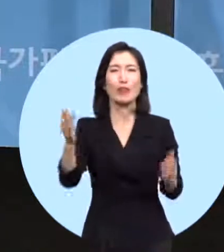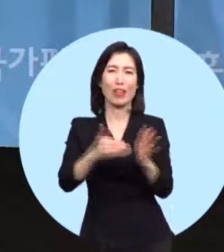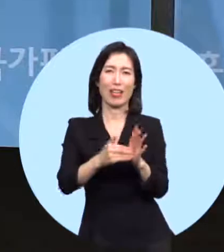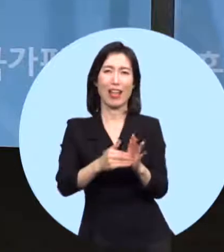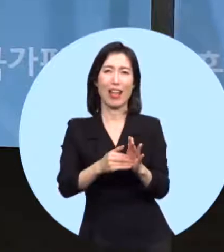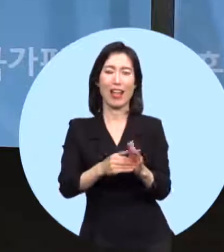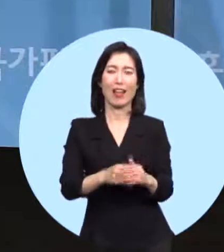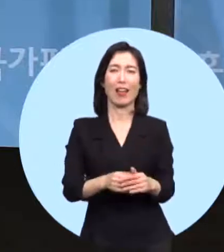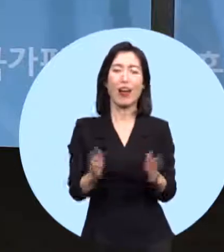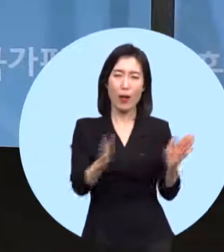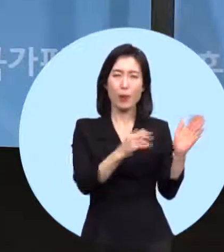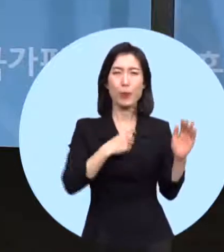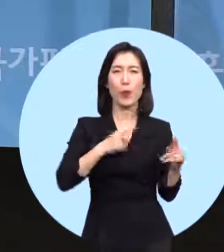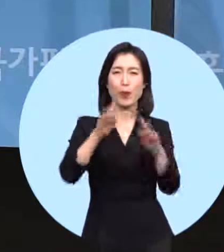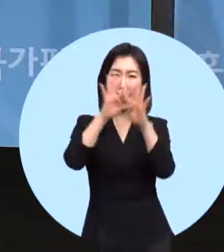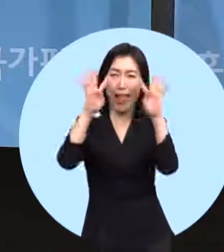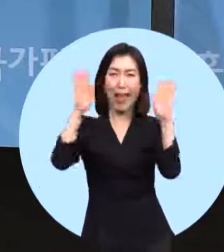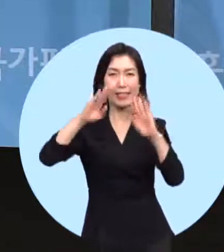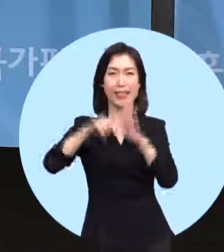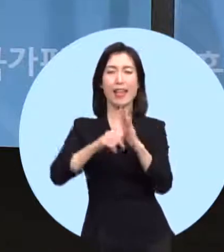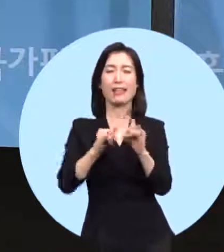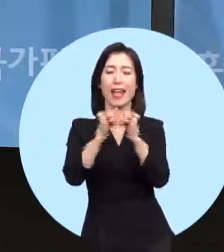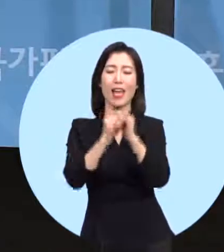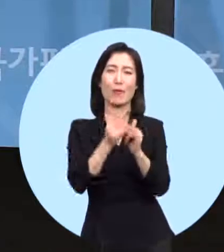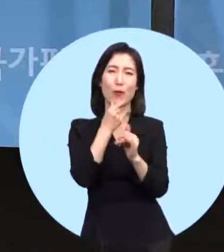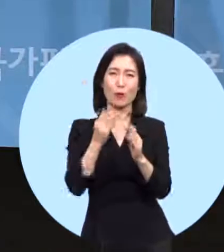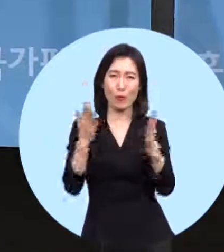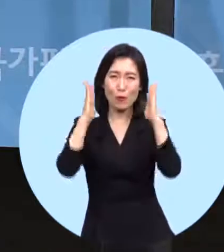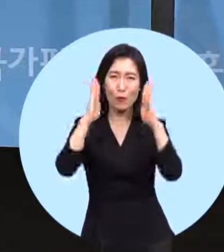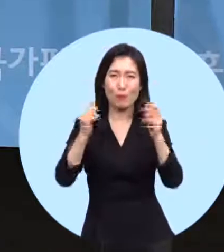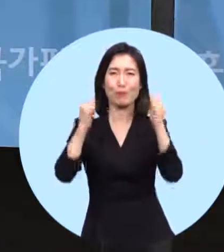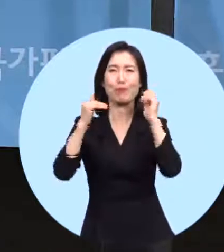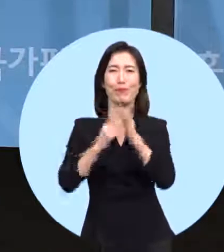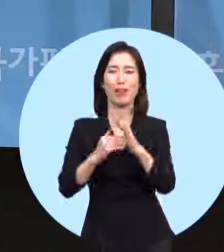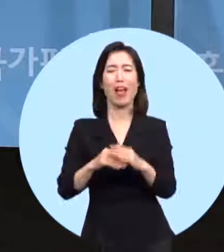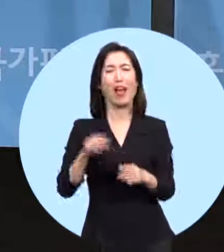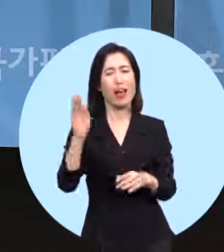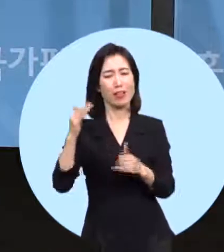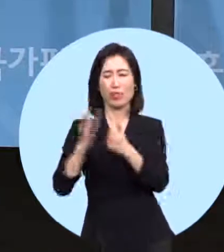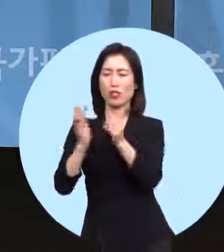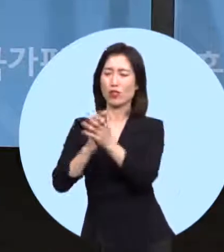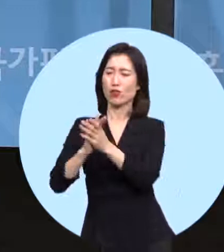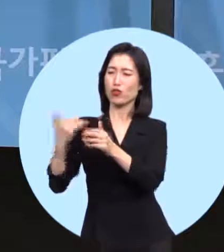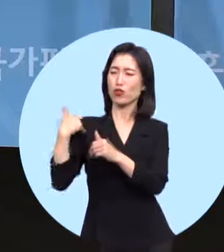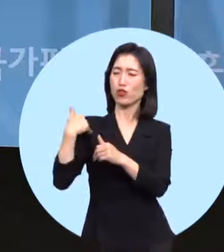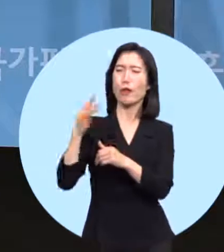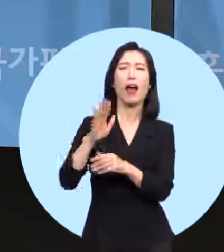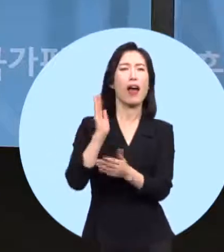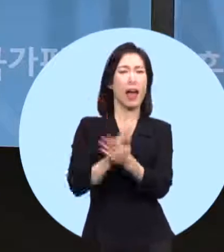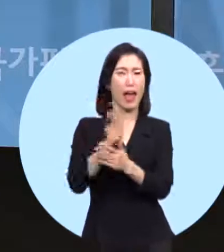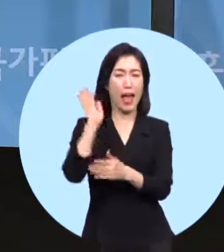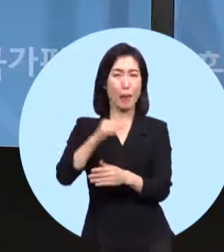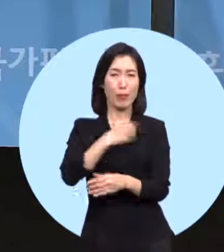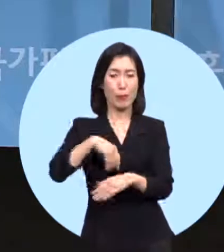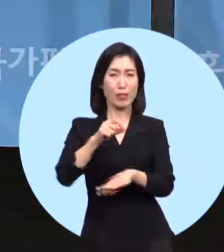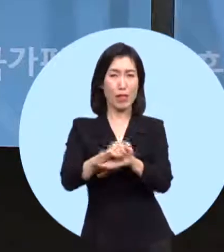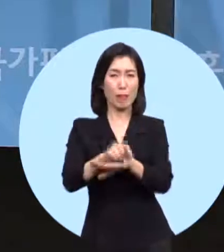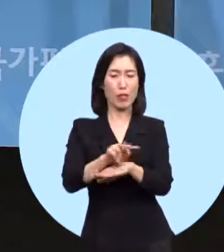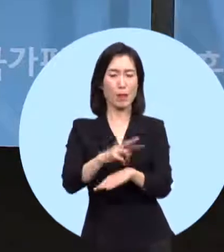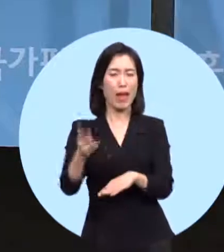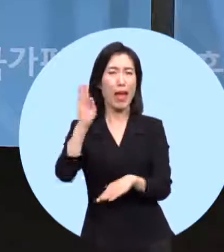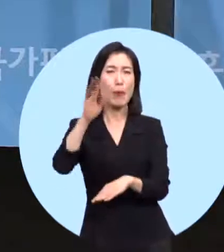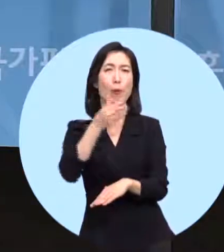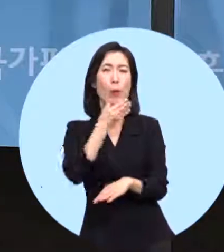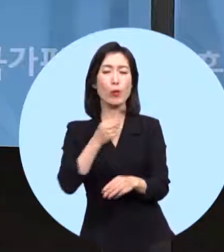제가 학부 때 사회복지를 했습니다. 그랬더니 제 친구들이 아니야, 현경아, 거기는 원스톱 복지센터가